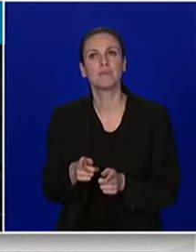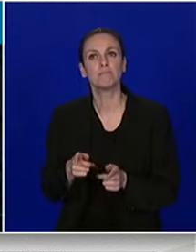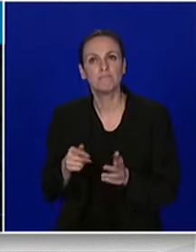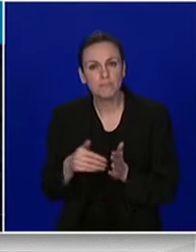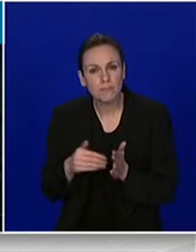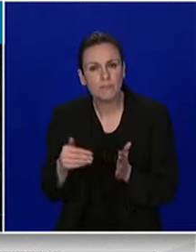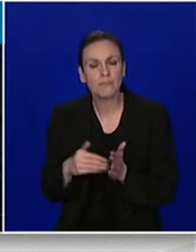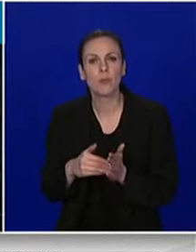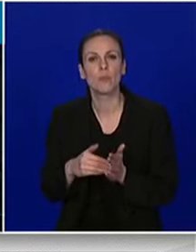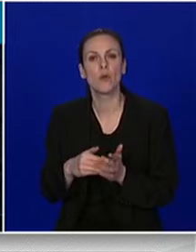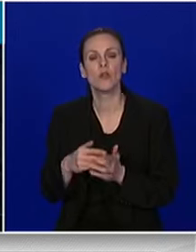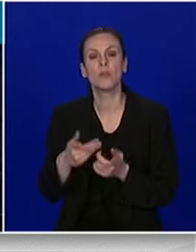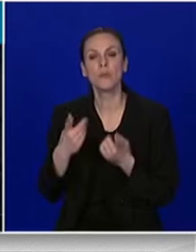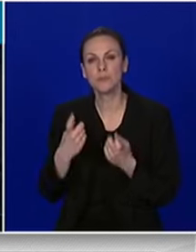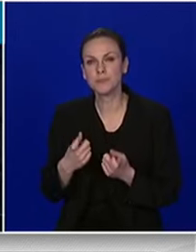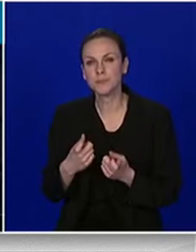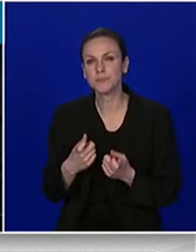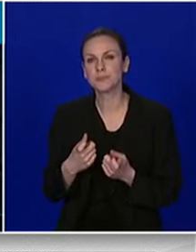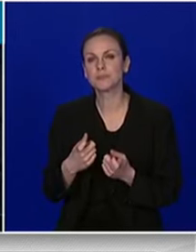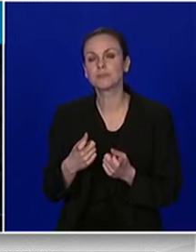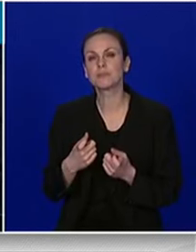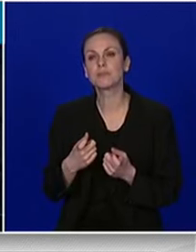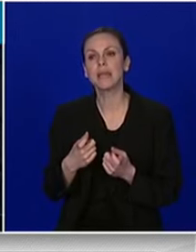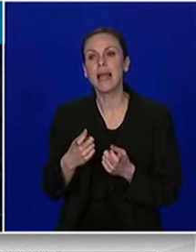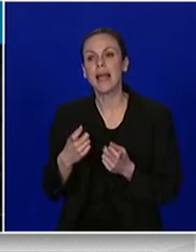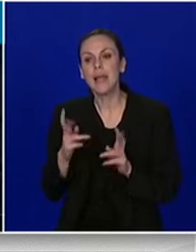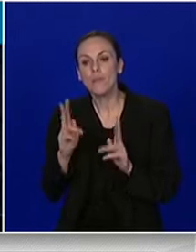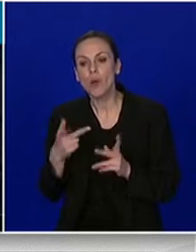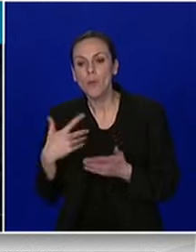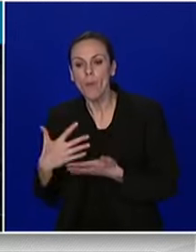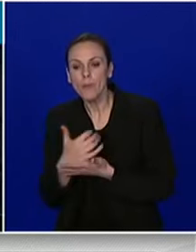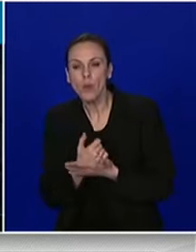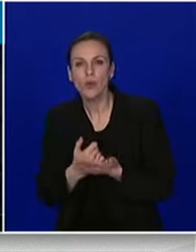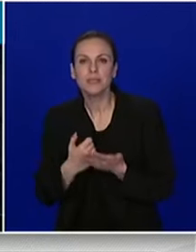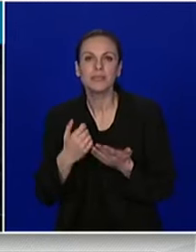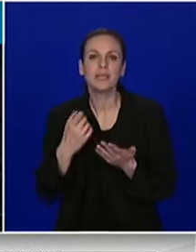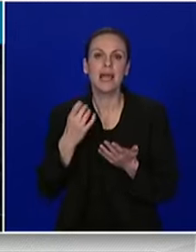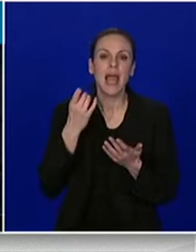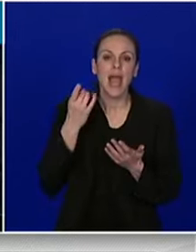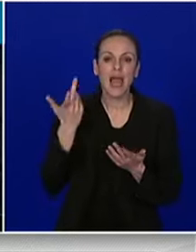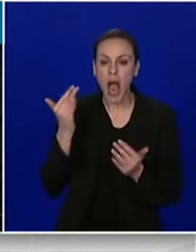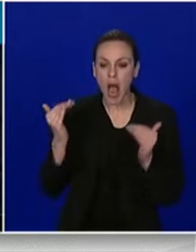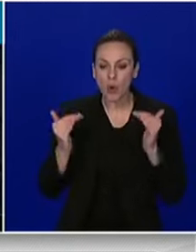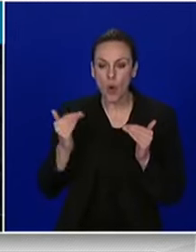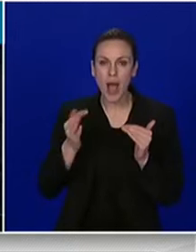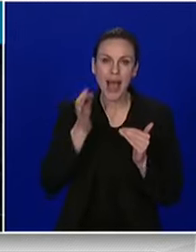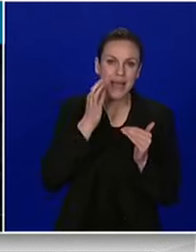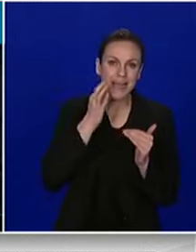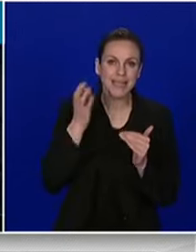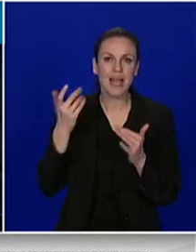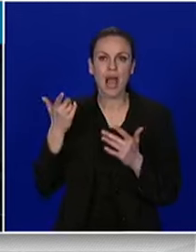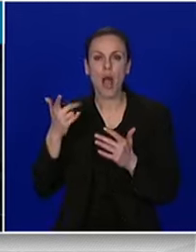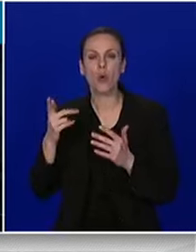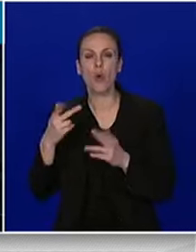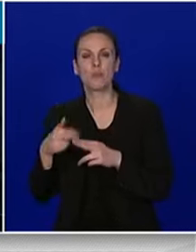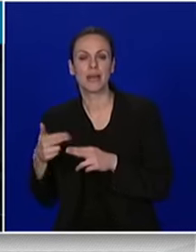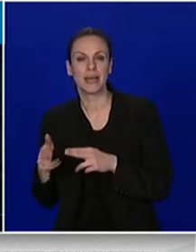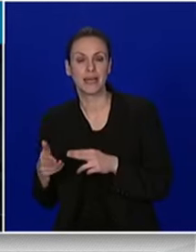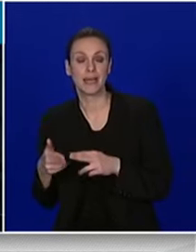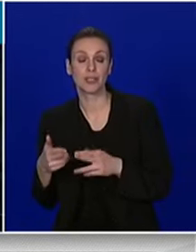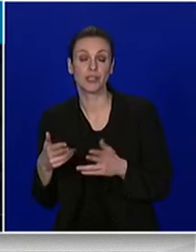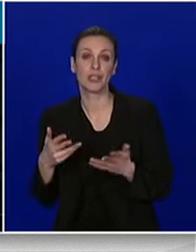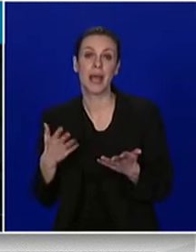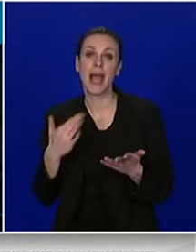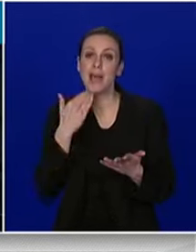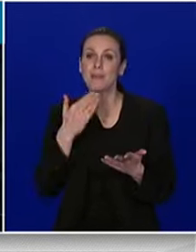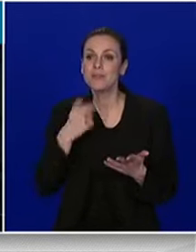ali i oportuno i razmjerno riziku. Dakle, unatoč